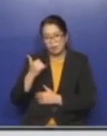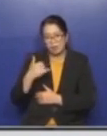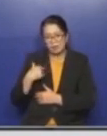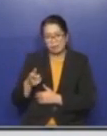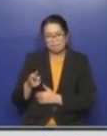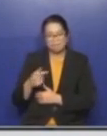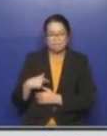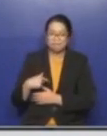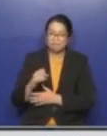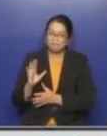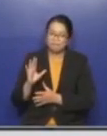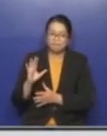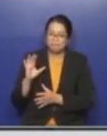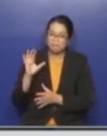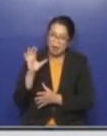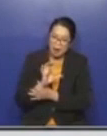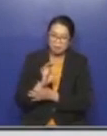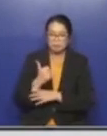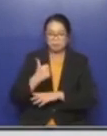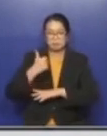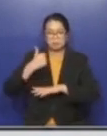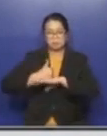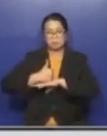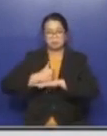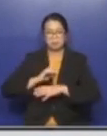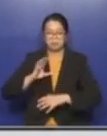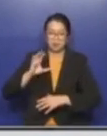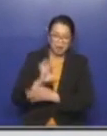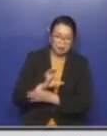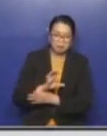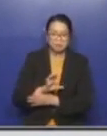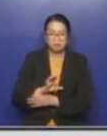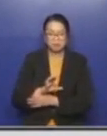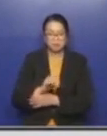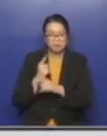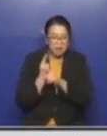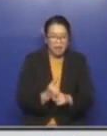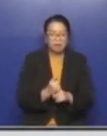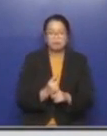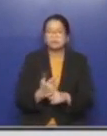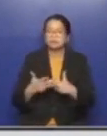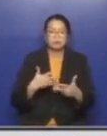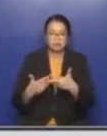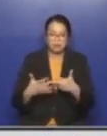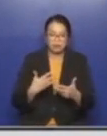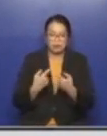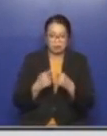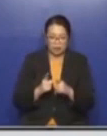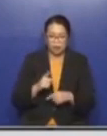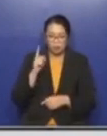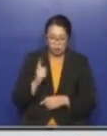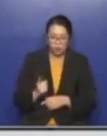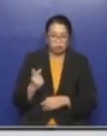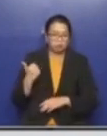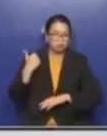ยผู้บริหารประเทศไม่เป็นไรแต่ต้องยืนยันต่อท่านผู้บริหารนั่งตรงนี้ว่